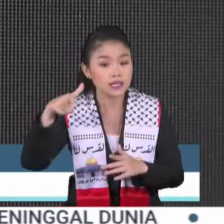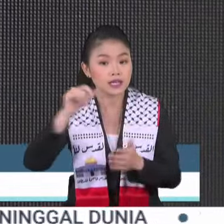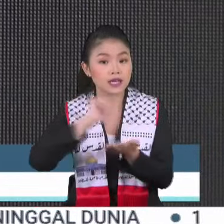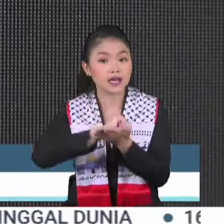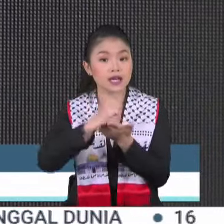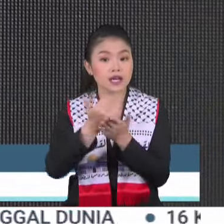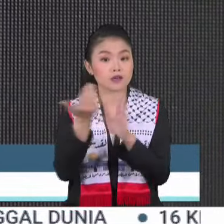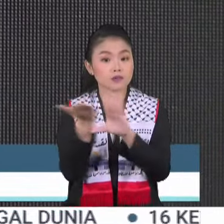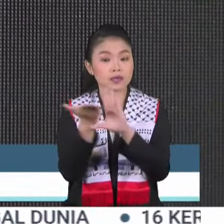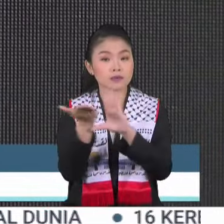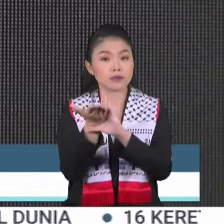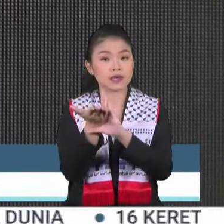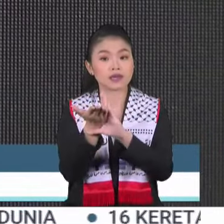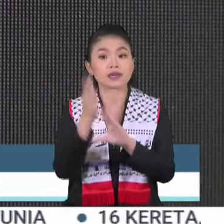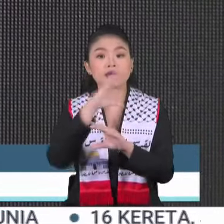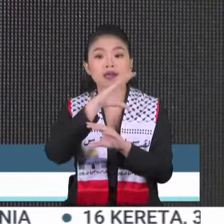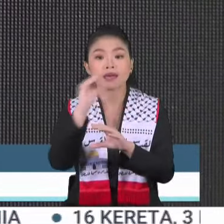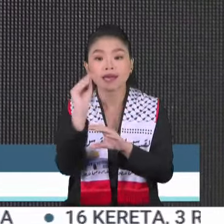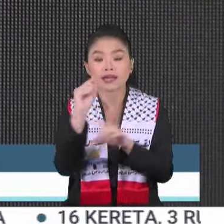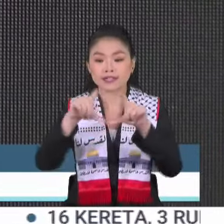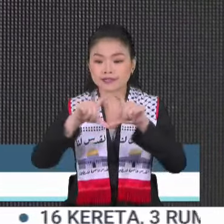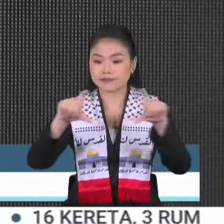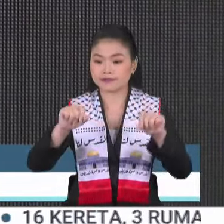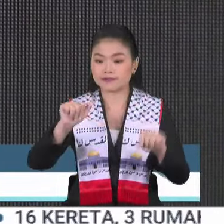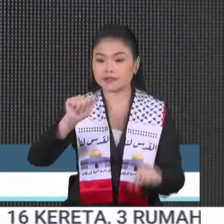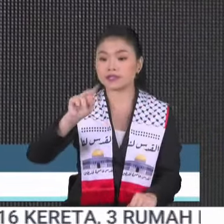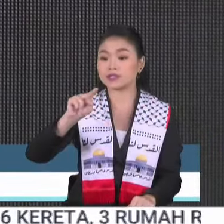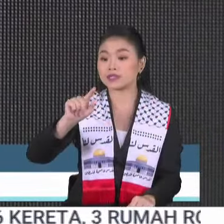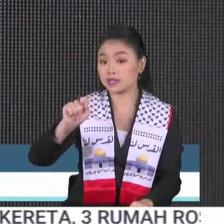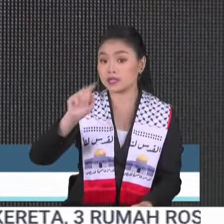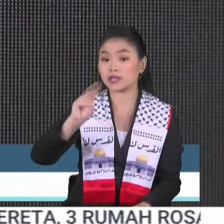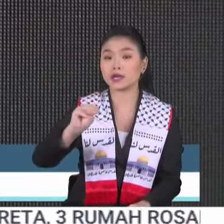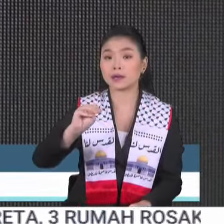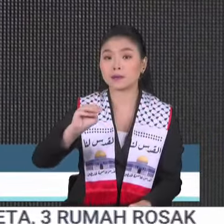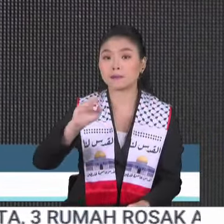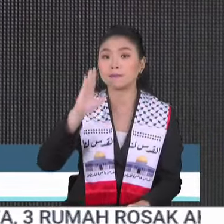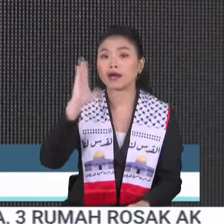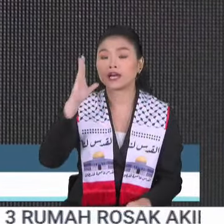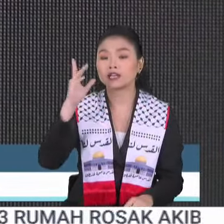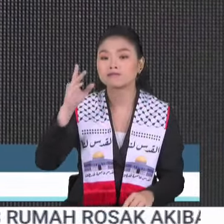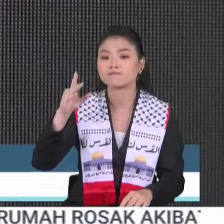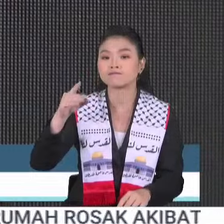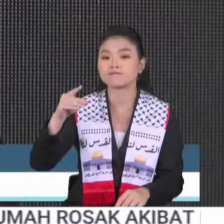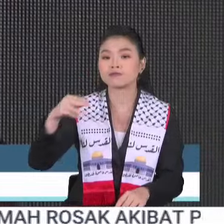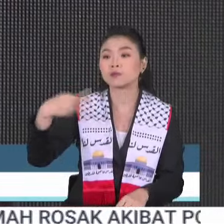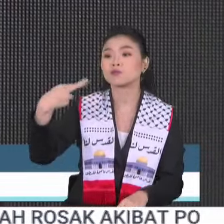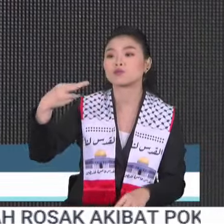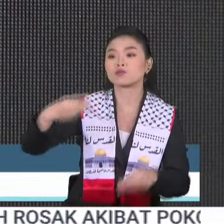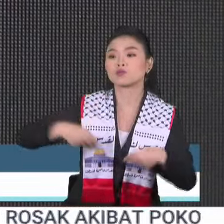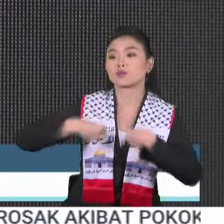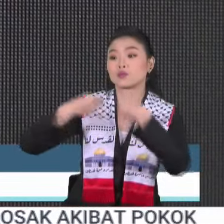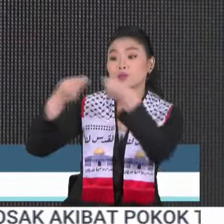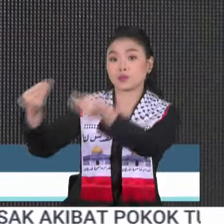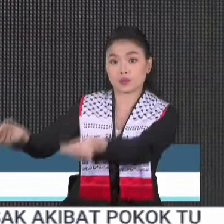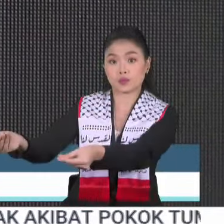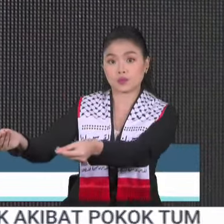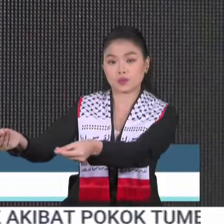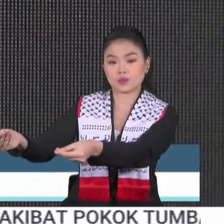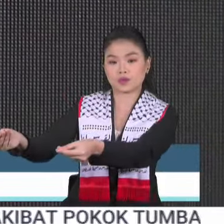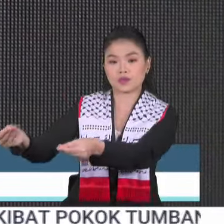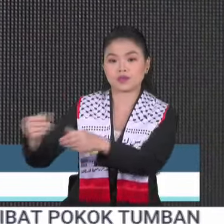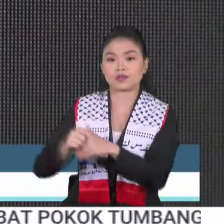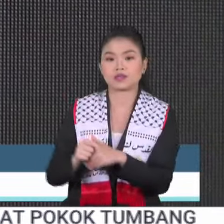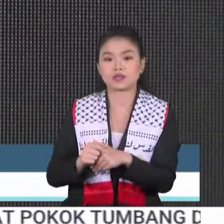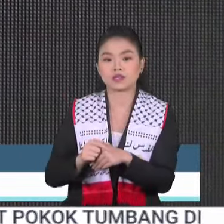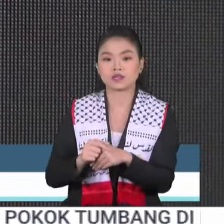akaun bank ini bersama dengan kad ATM akan disewakan oleh sindiket ini kepada